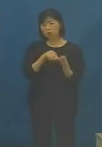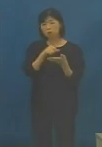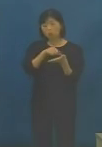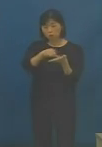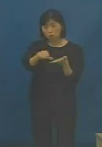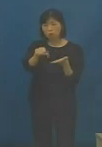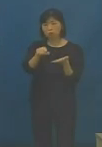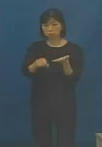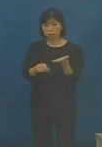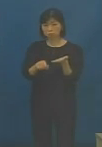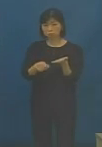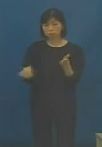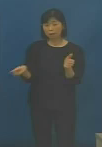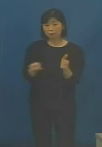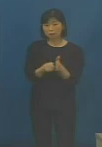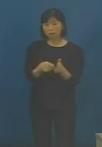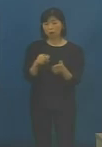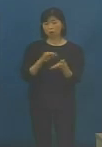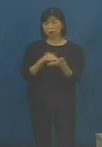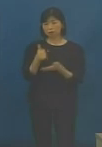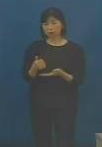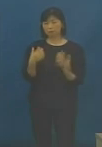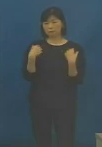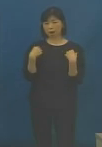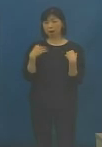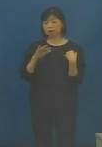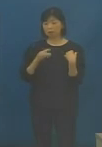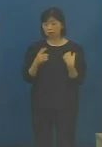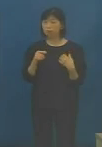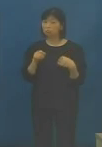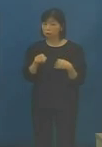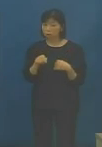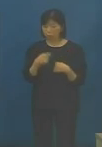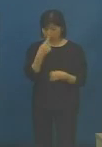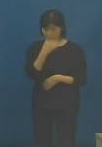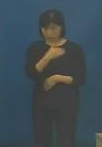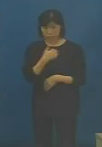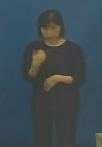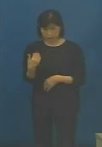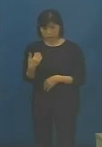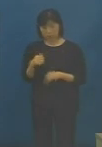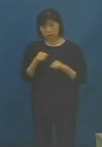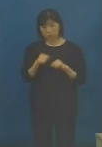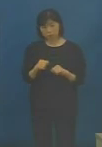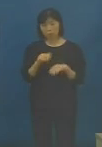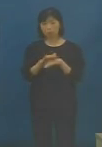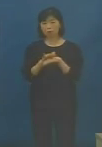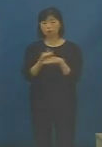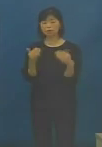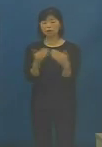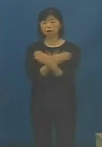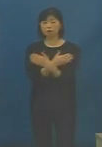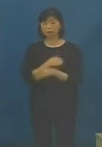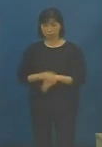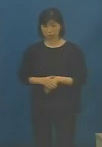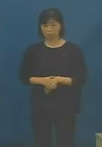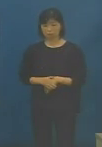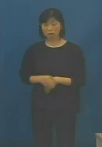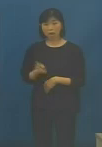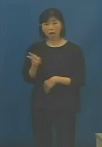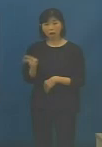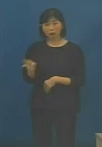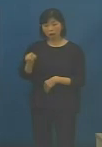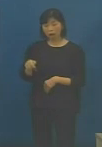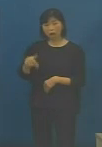ものを、私たちのサイドでやらさせていただこうということです。で そこのところで HERSYS のデータベース